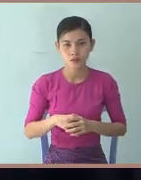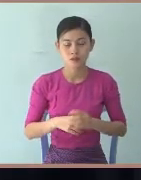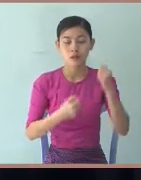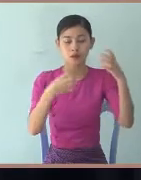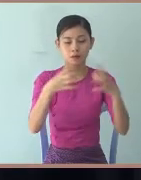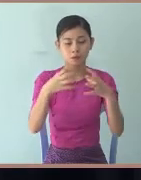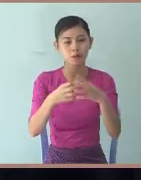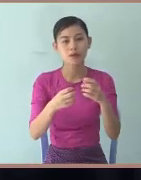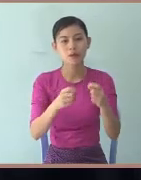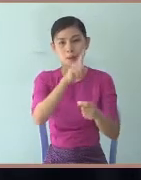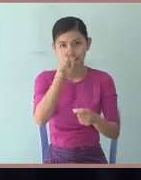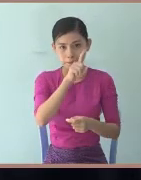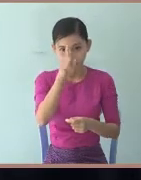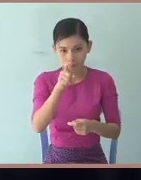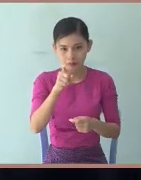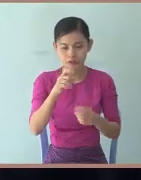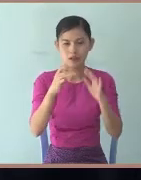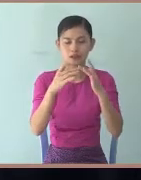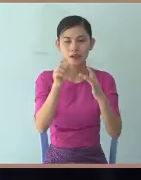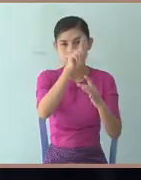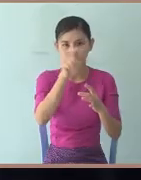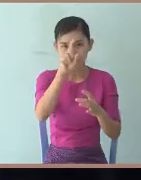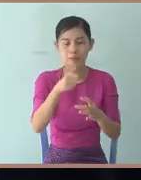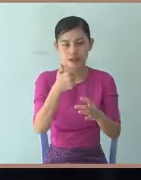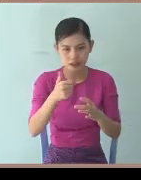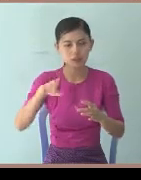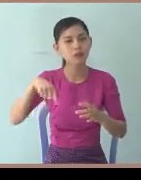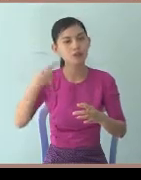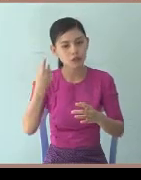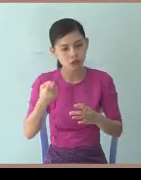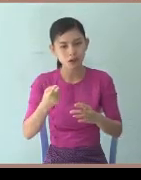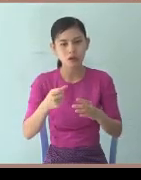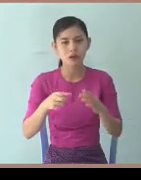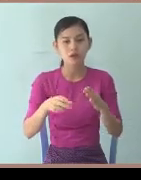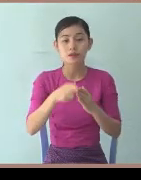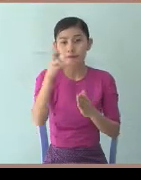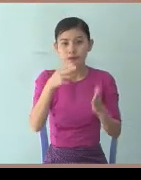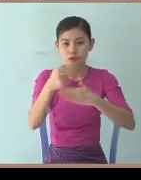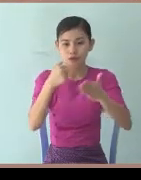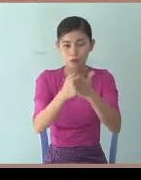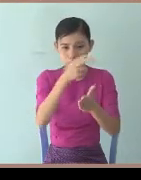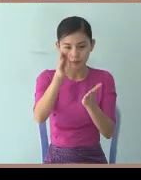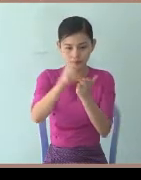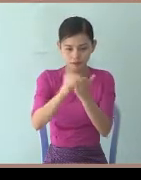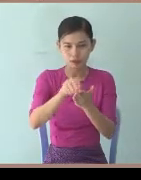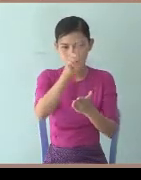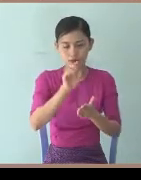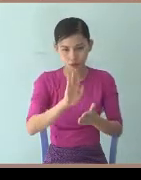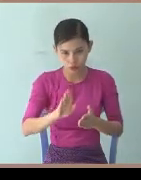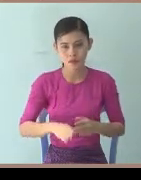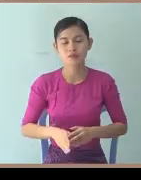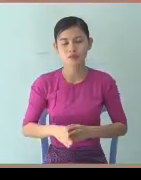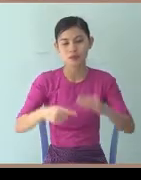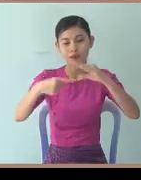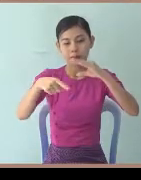င်ဒီပါတီတွေကိုမေးပြန်းတဲ့နေရာမှာပေါ့နော်ဒီတိုင်းရဲ့မေးကြတဲ့လူငယ်တွေရှိသလိုကျမတို့ဗီဒီယိုတွေနဲ့ကြိုတင်ရယူထားတဲ့မေးခွန်းတွေလ